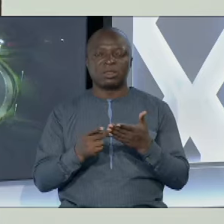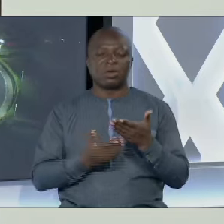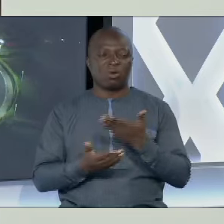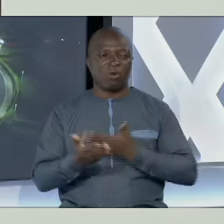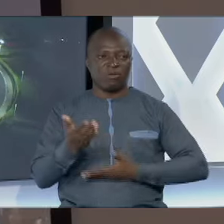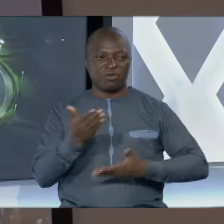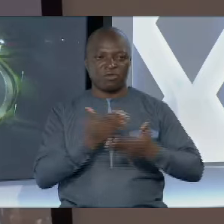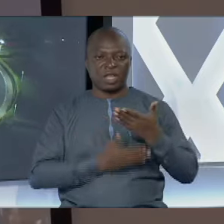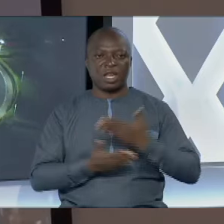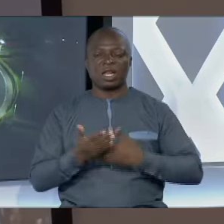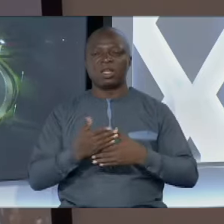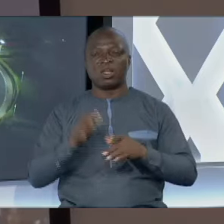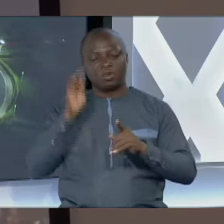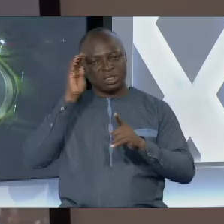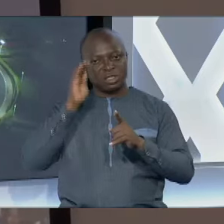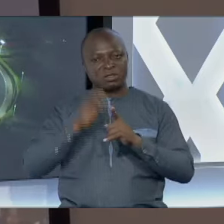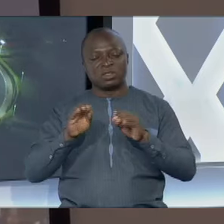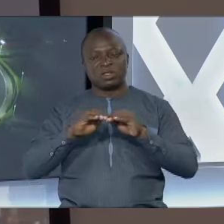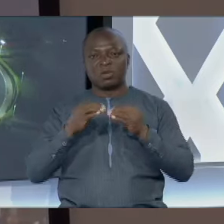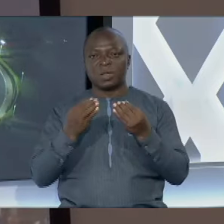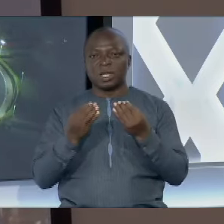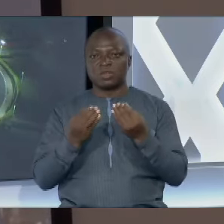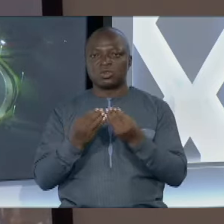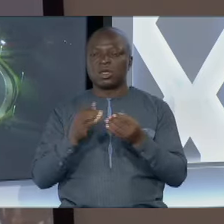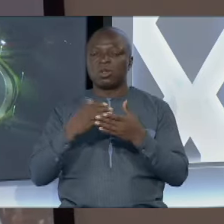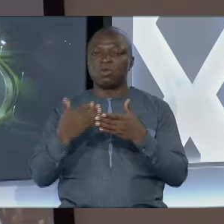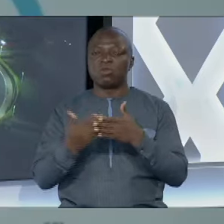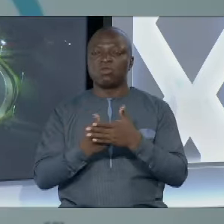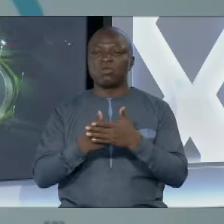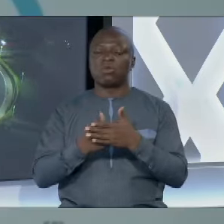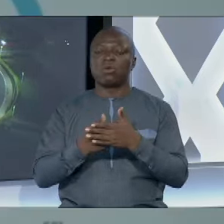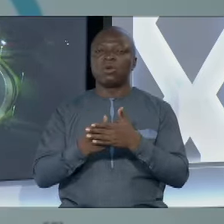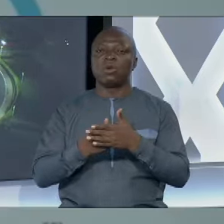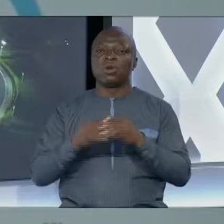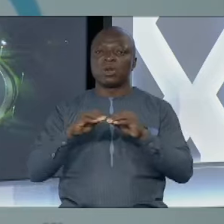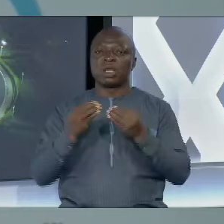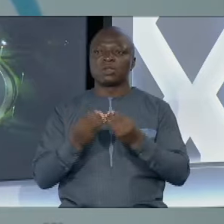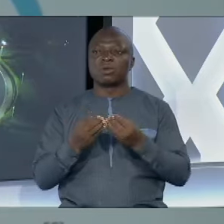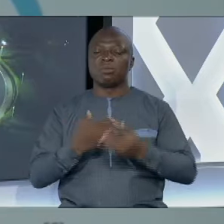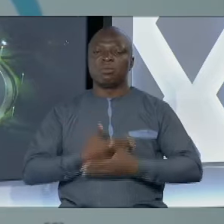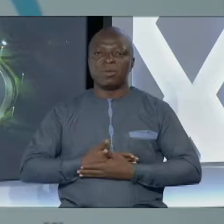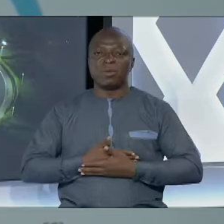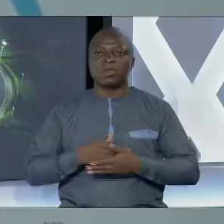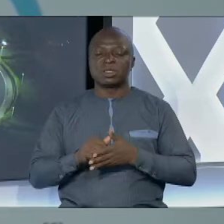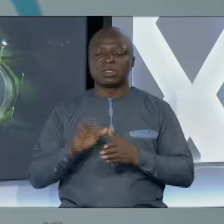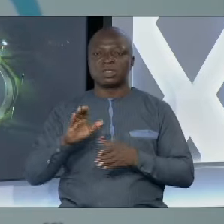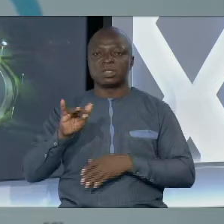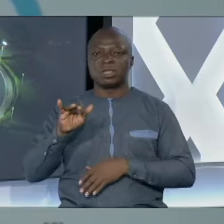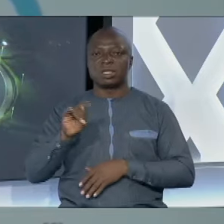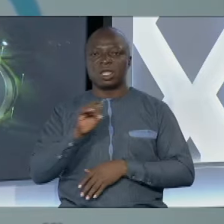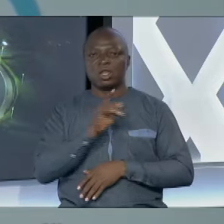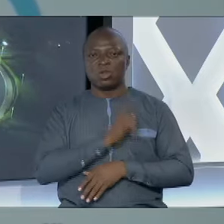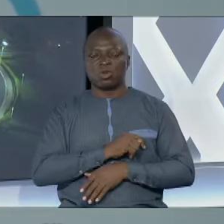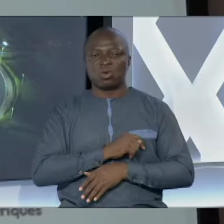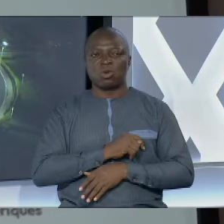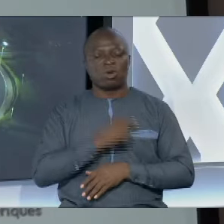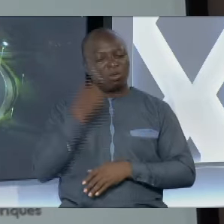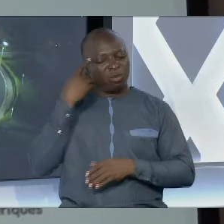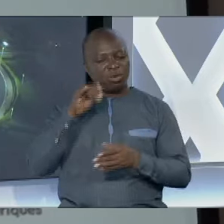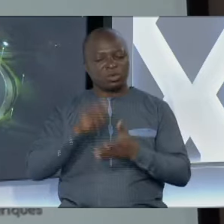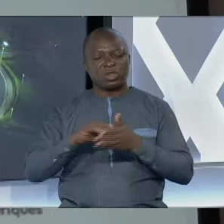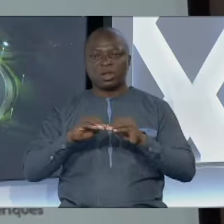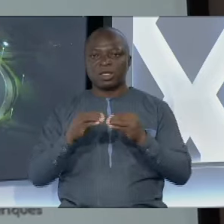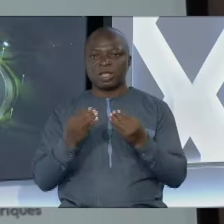et intuitif. La plateforme DataBiz est le nouveau bébé de la Chambre de commerce et d'industrie du Togo pour le monde de